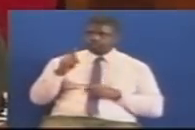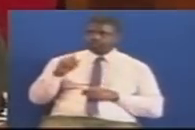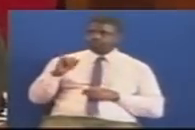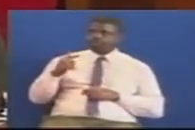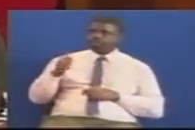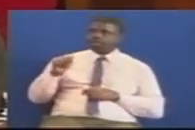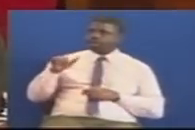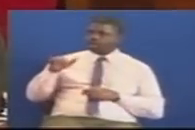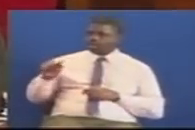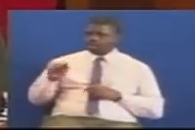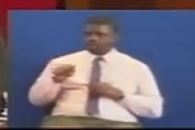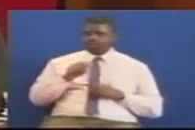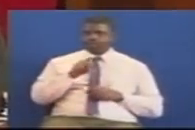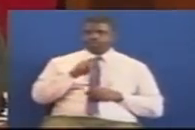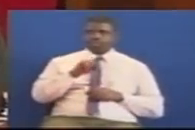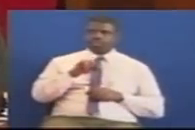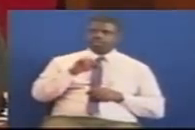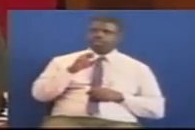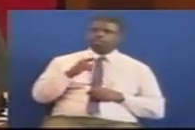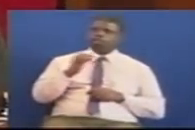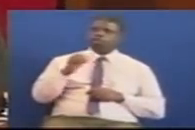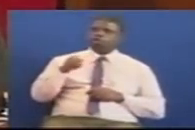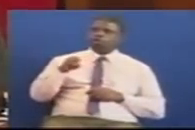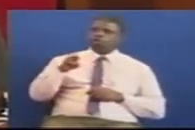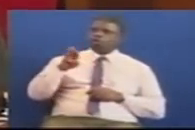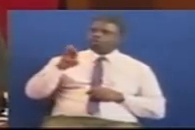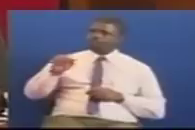jimbo la Nanyamba, na kampuni ya TCL